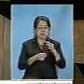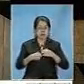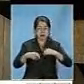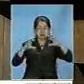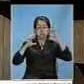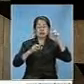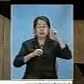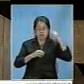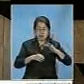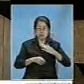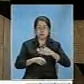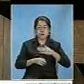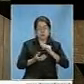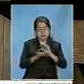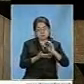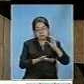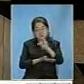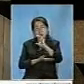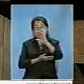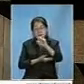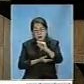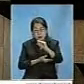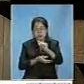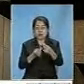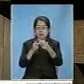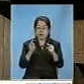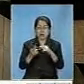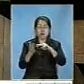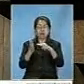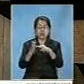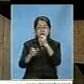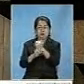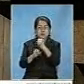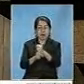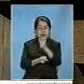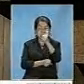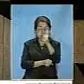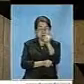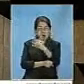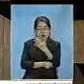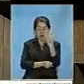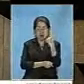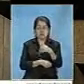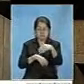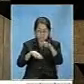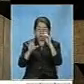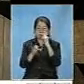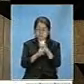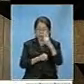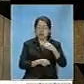เงินที่น้อยลงแต่จะสามารถได้ผลลัพธ์เท่าเดิมหรือดีขึ้นนั้นสามารถดำเนินการได้อย่าง